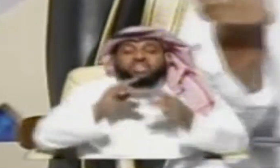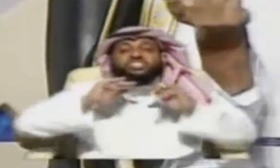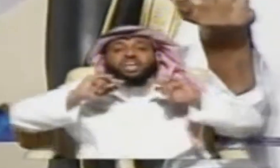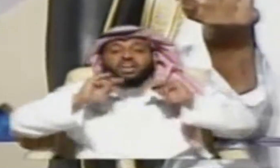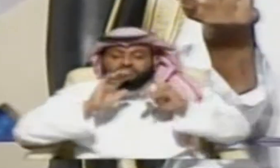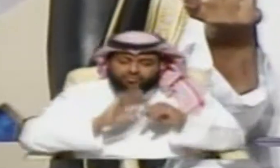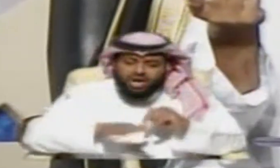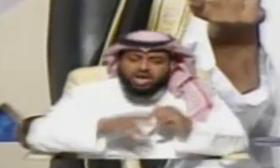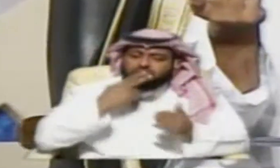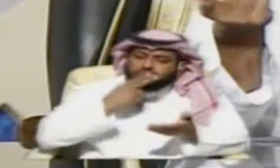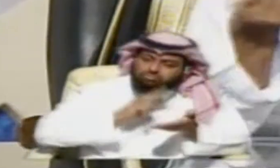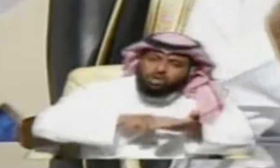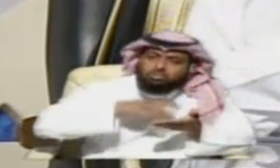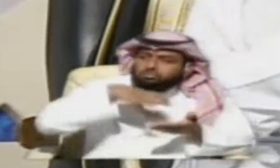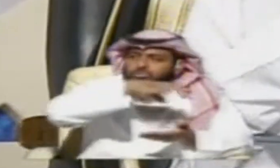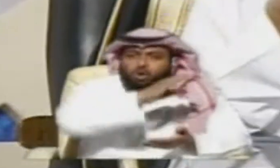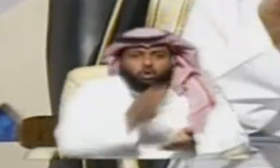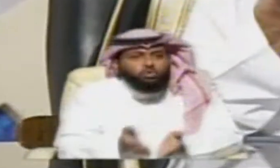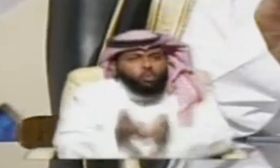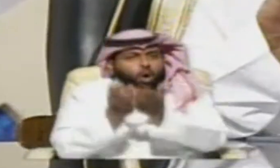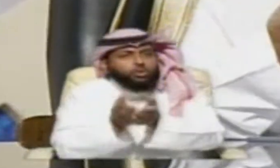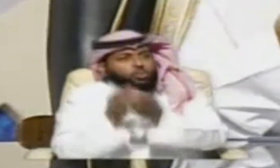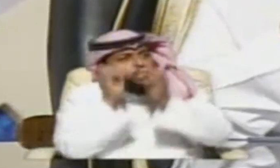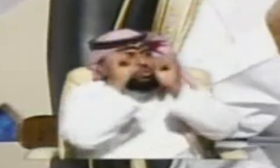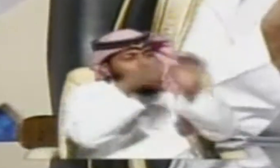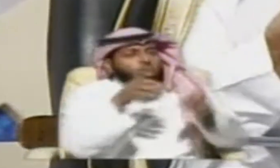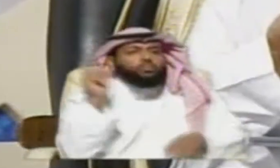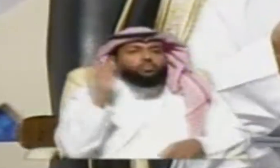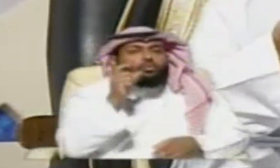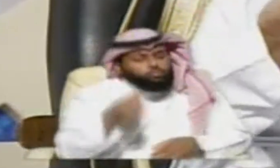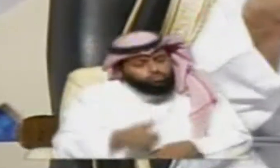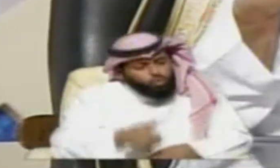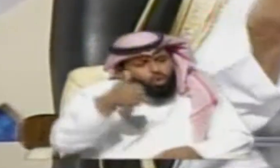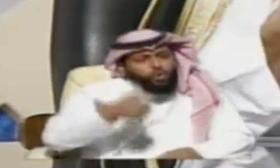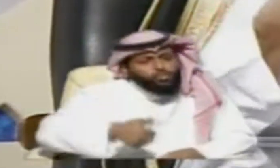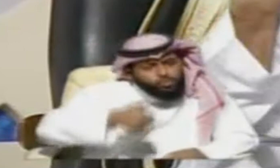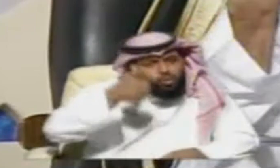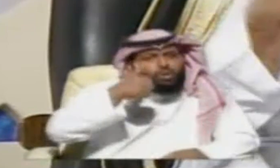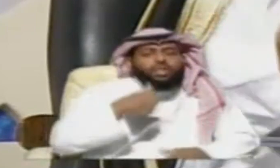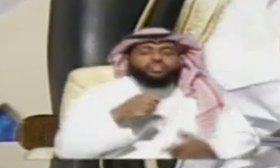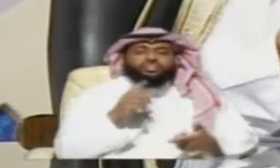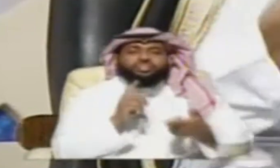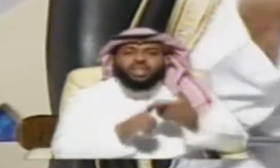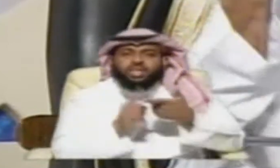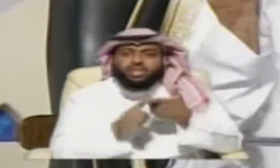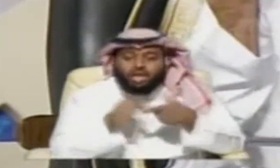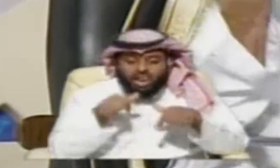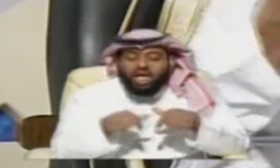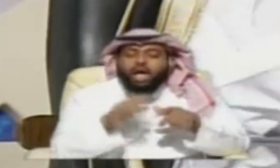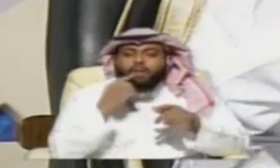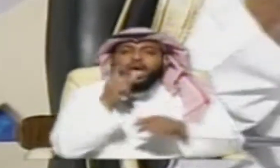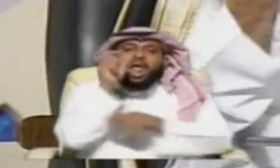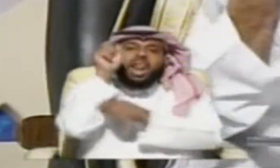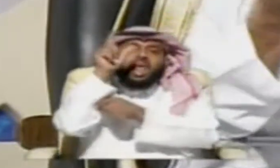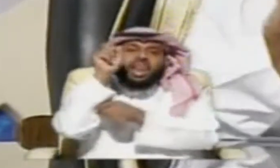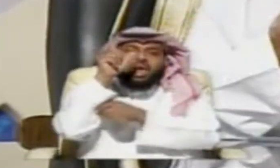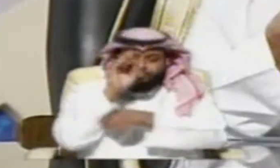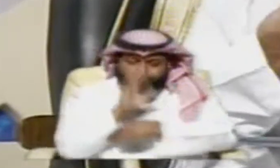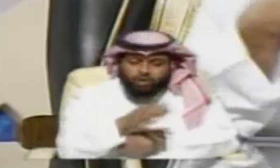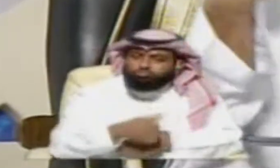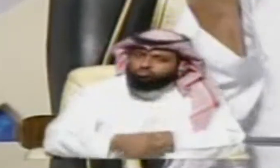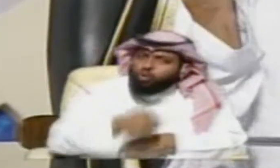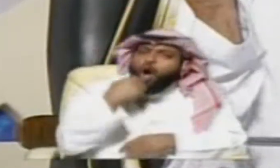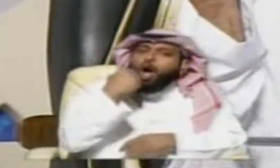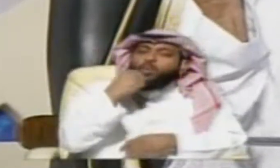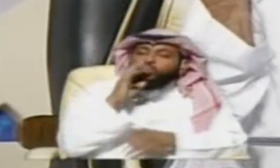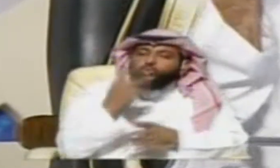وكل بما يستطيع نتحدث عن هذه القضية، ولا شك أن الإعلام أصبح له دور كبير الآن ومؤثر في القرارات على مستوى